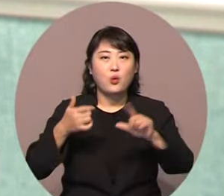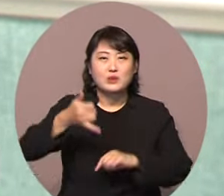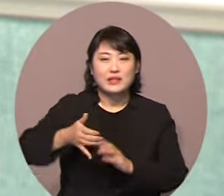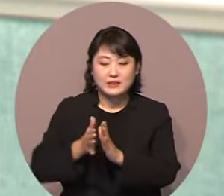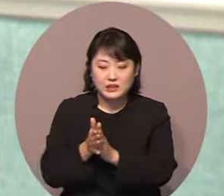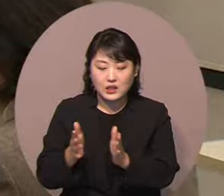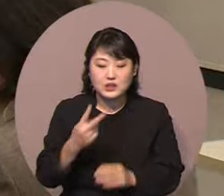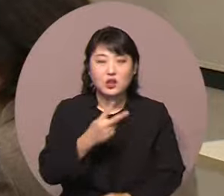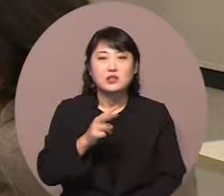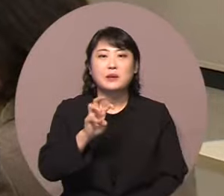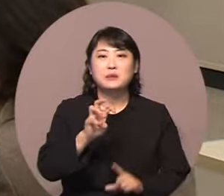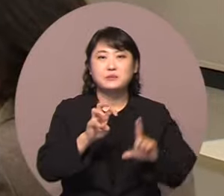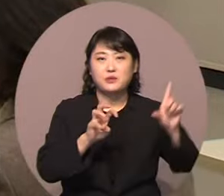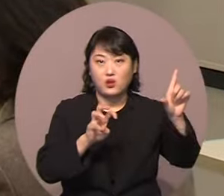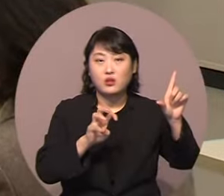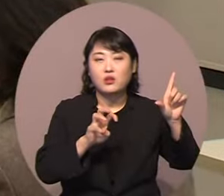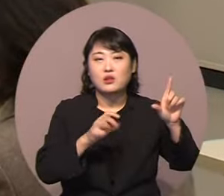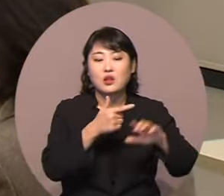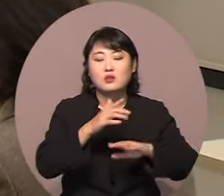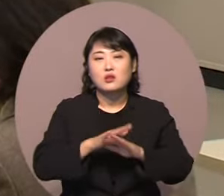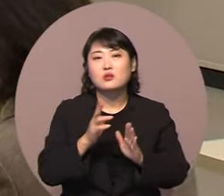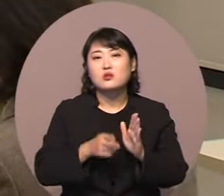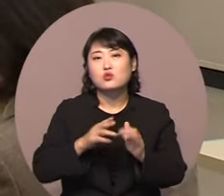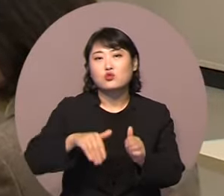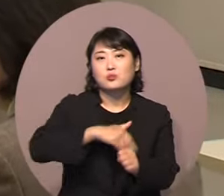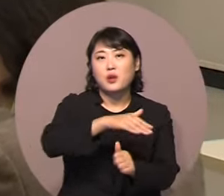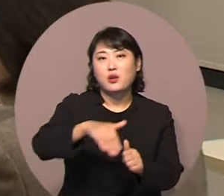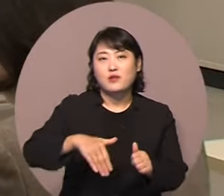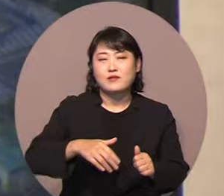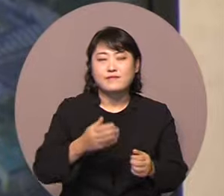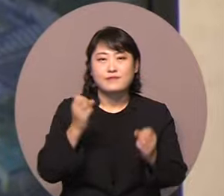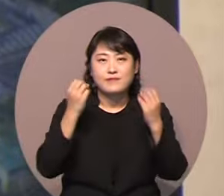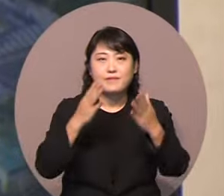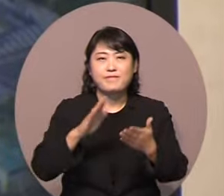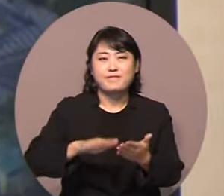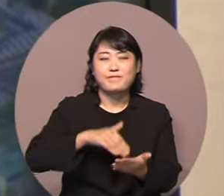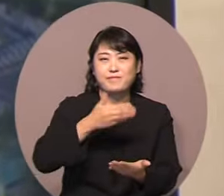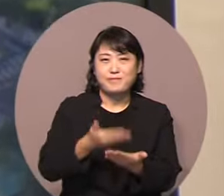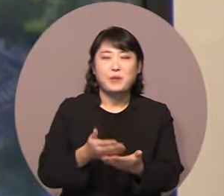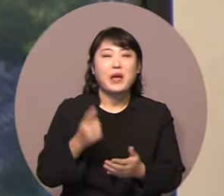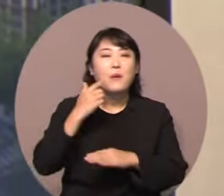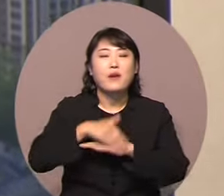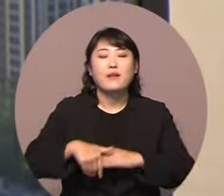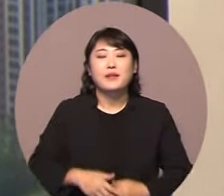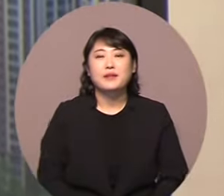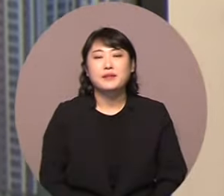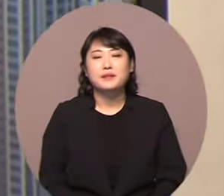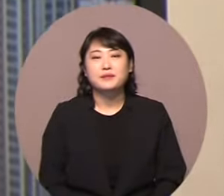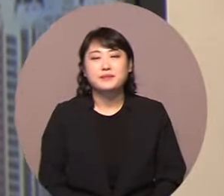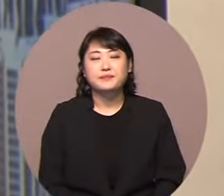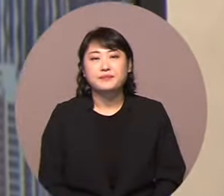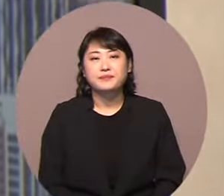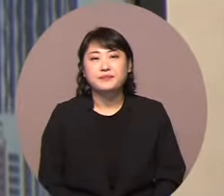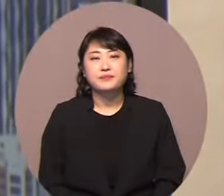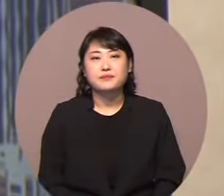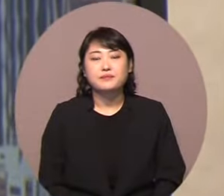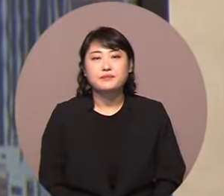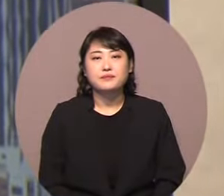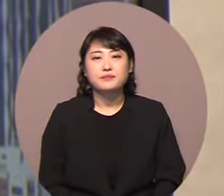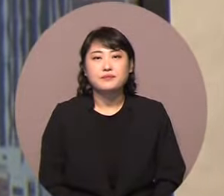착공해 2030년 대전 역세권 새 랜드마크를 완성할 계획입니다. MBC 뉴스 김지혜입니다.